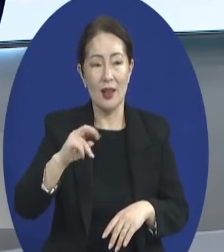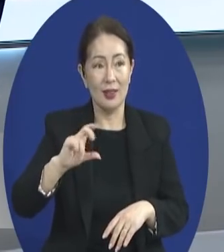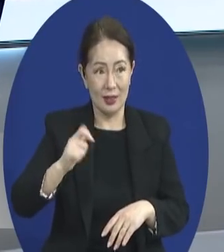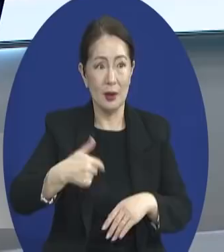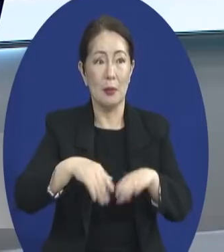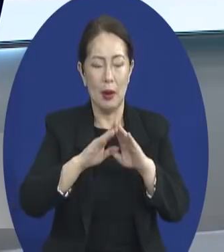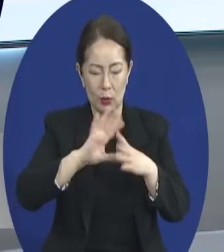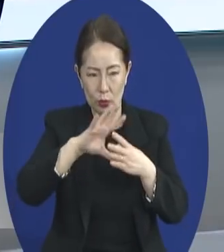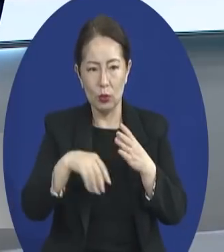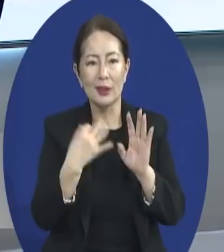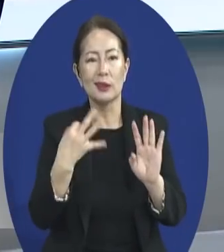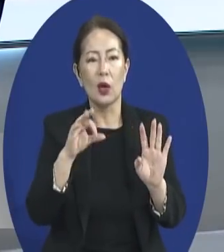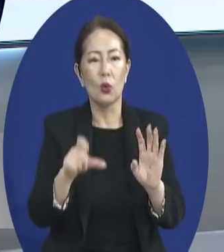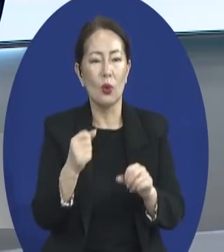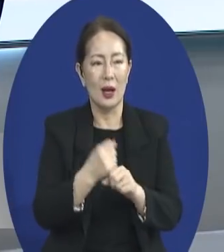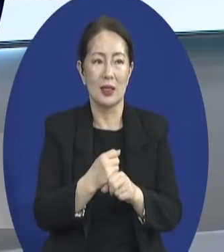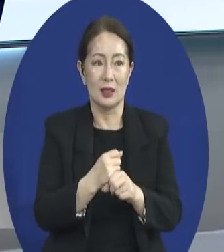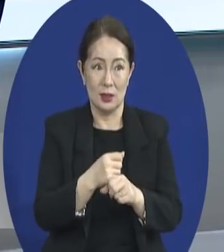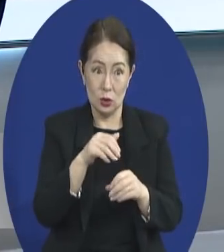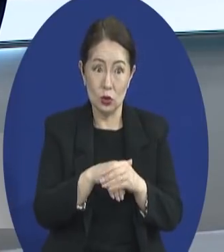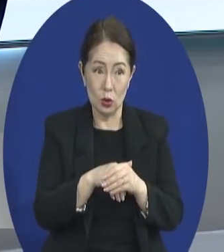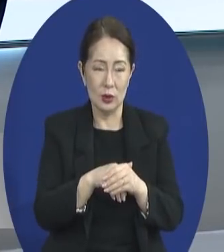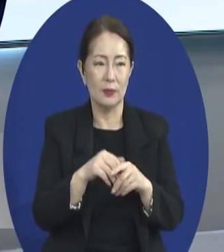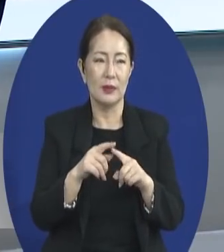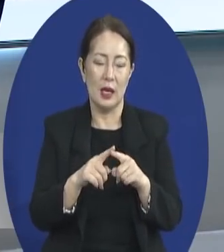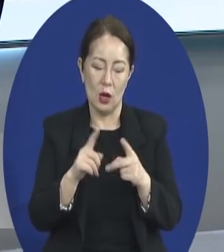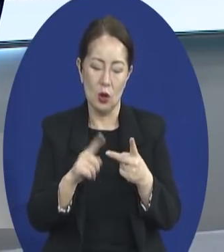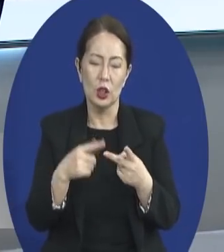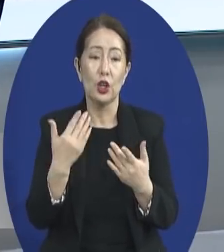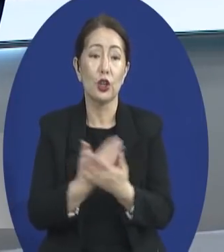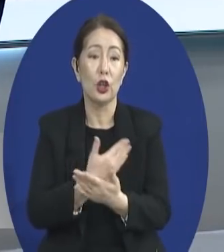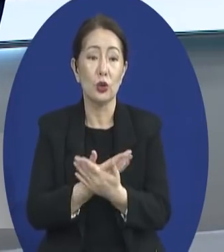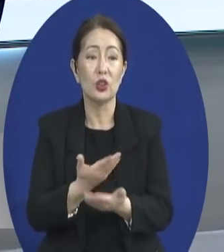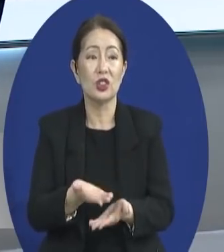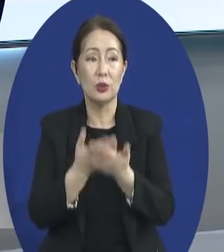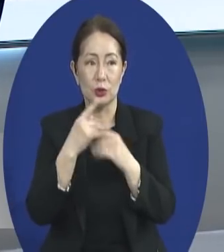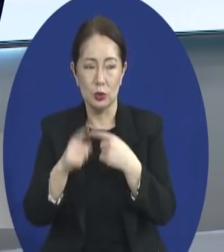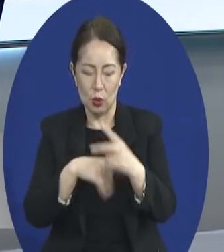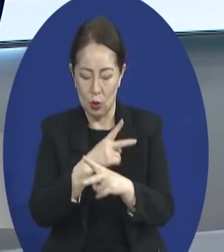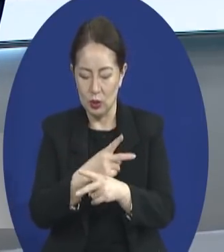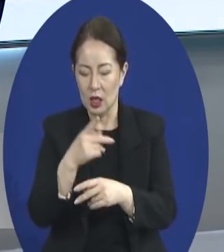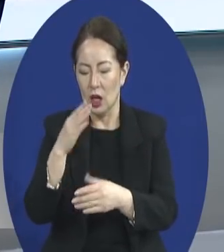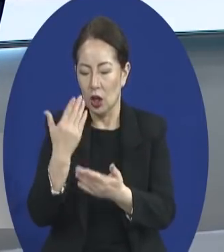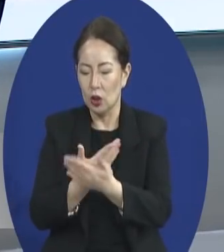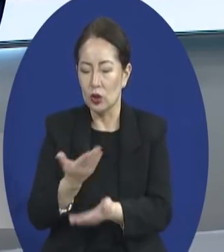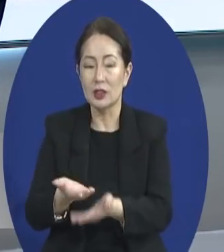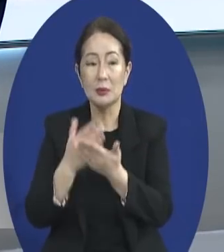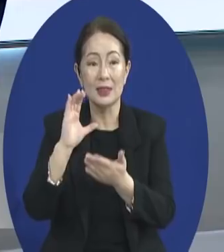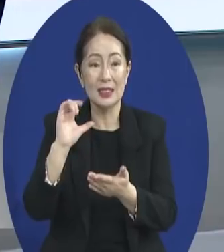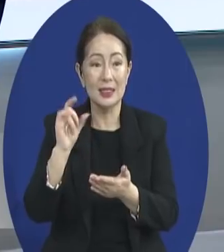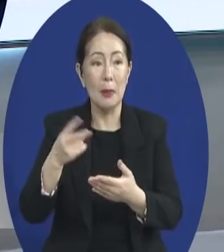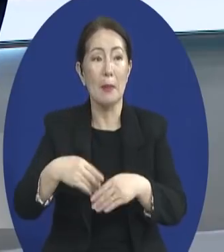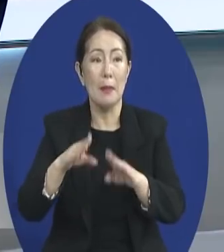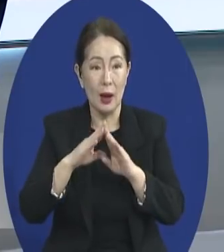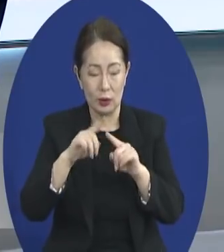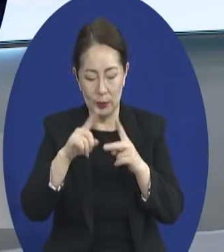хүн ажиллана гэж хуулийн төсөлд тусгаж өгчээ. За харин кино урлагийг дэмжих тухай хуульд кино урлагийг дэмжих сан байгуулна, мөн зөвлөл